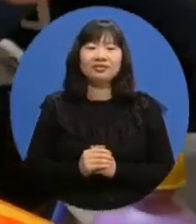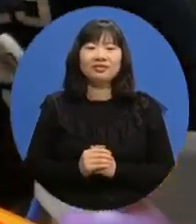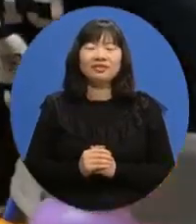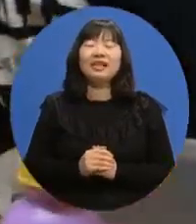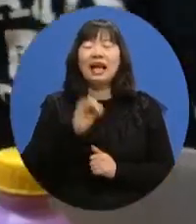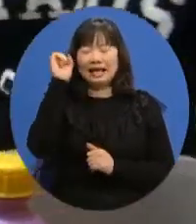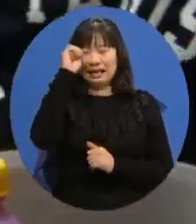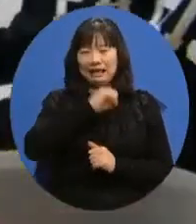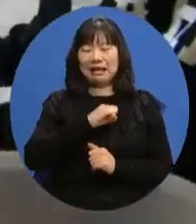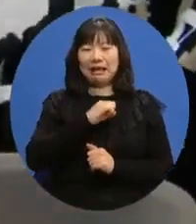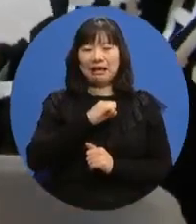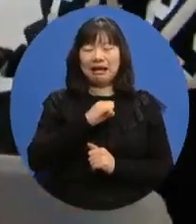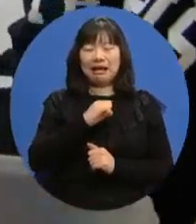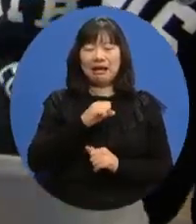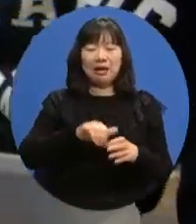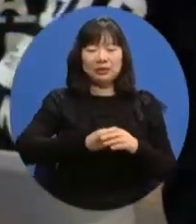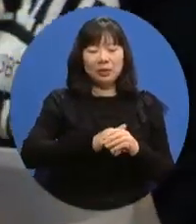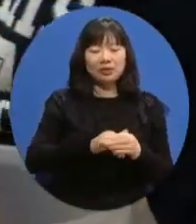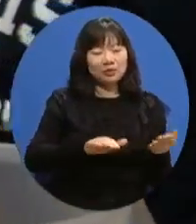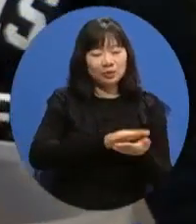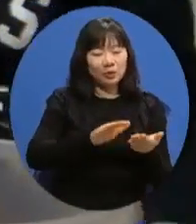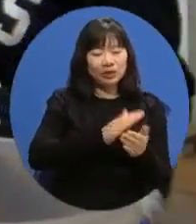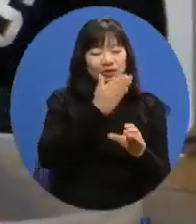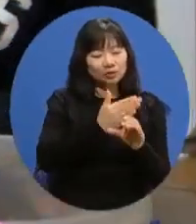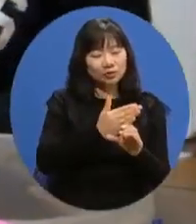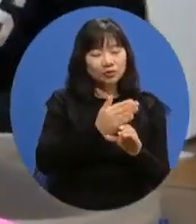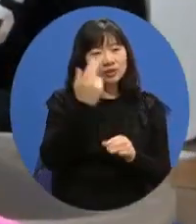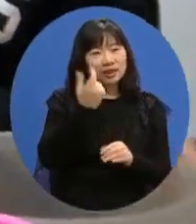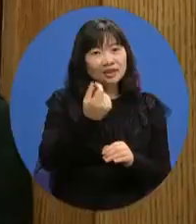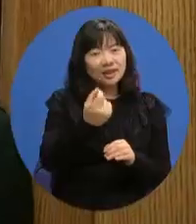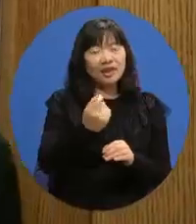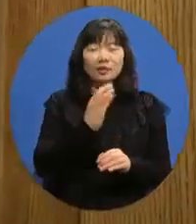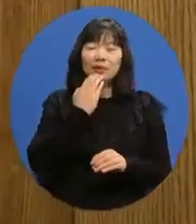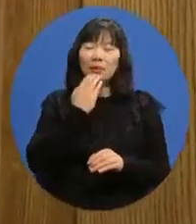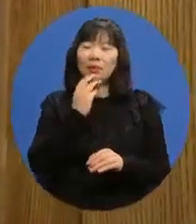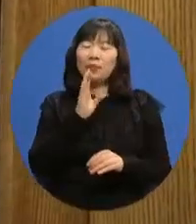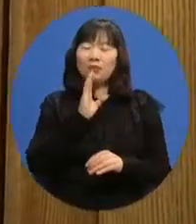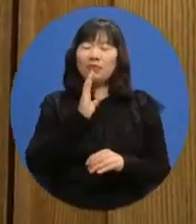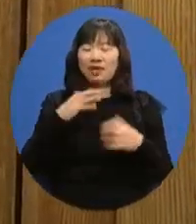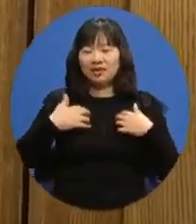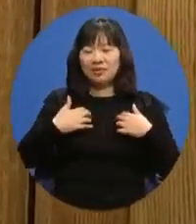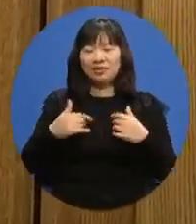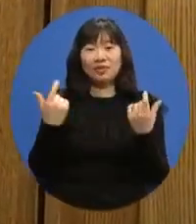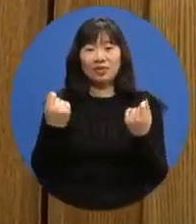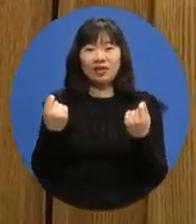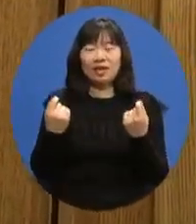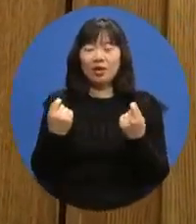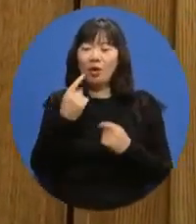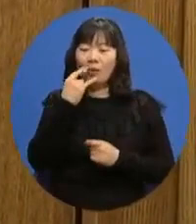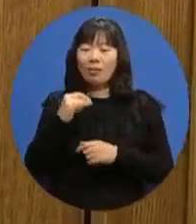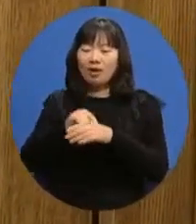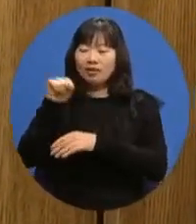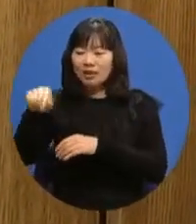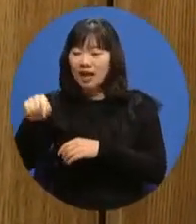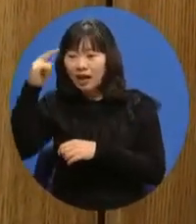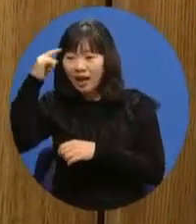엄마 어떻게 했어? 아하, 소꿉놀이를 하고 있었네요. 정말 재밌어 보이는데요? 우리 이제 밖에 나갈 거니까 이거